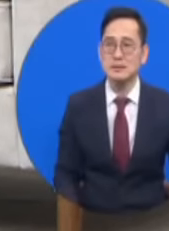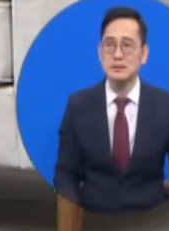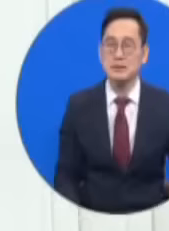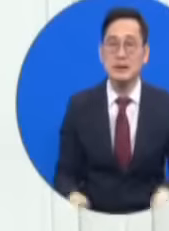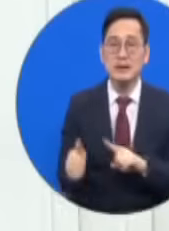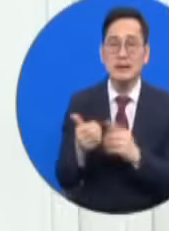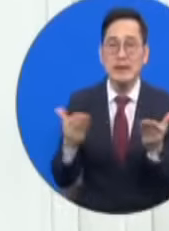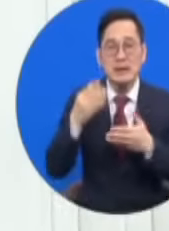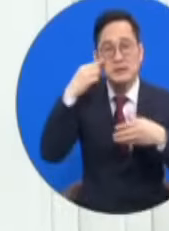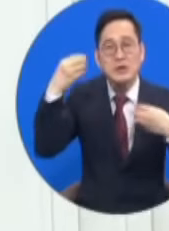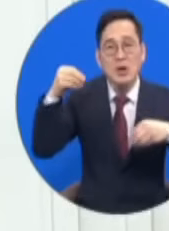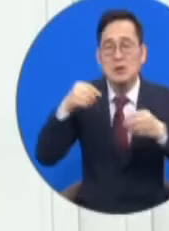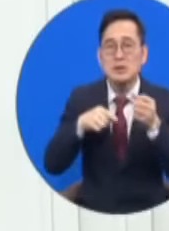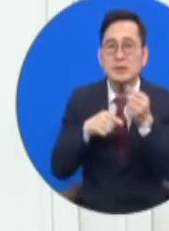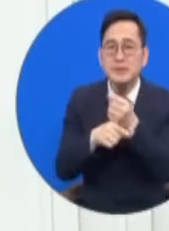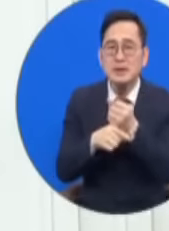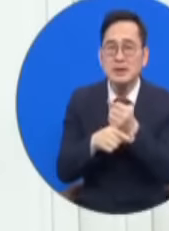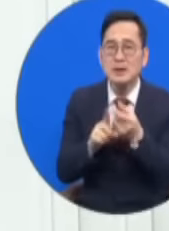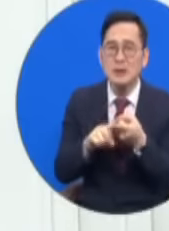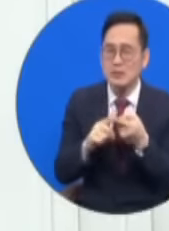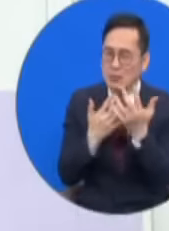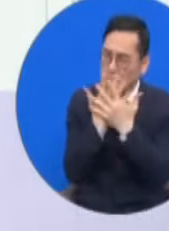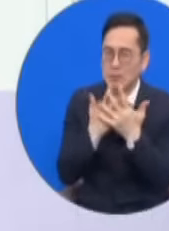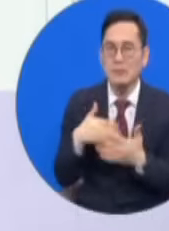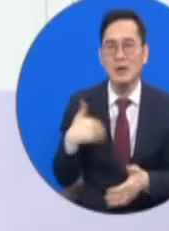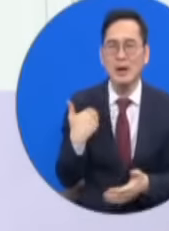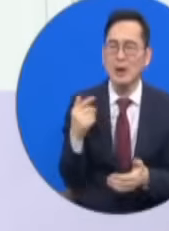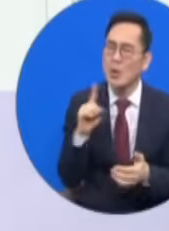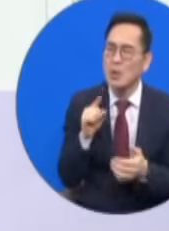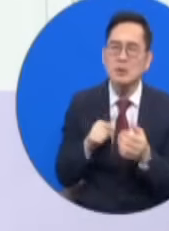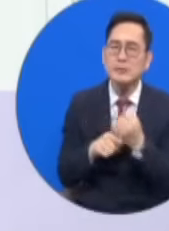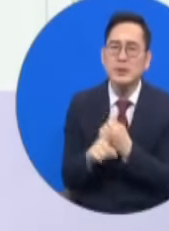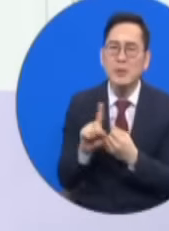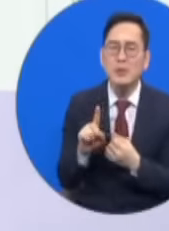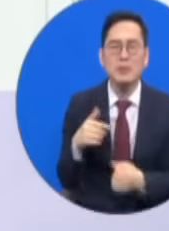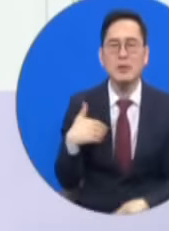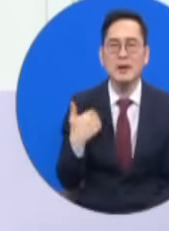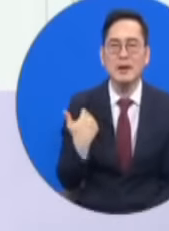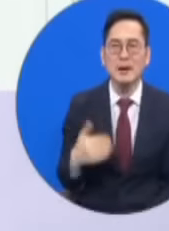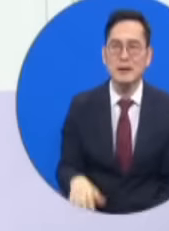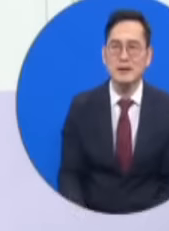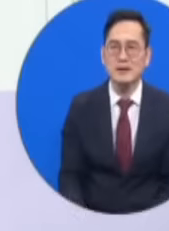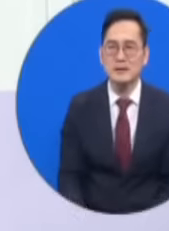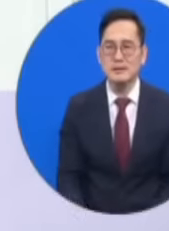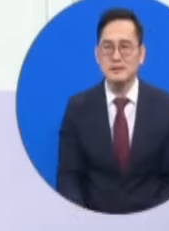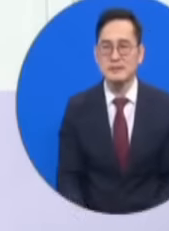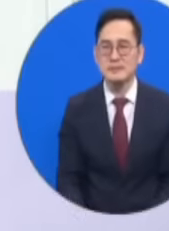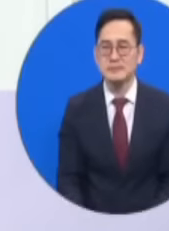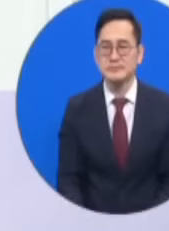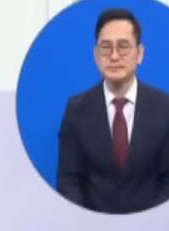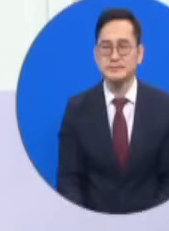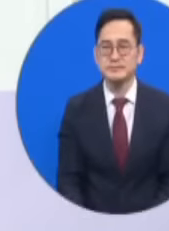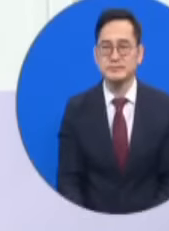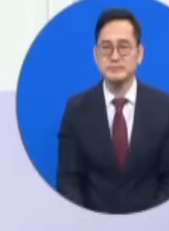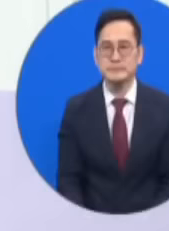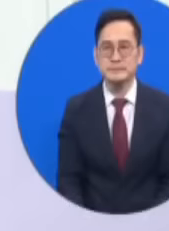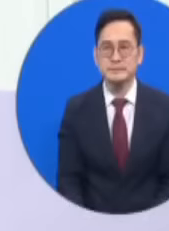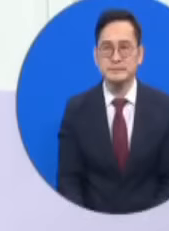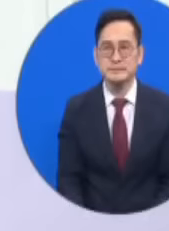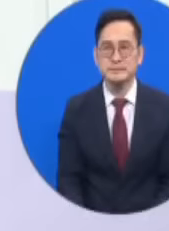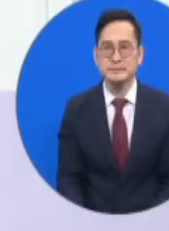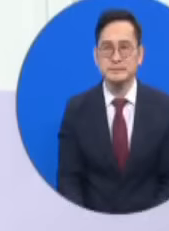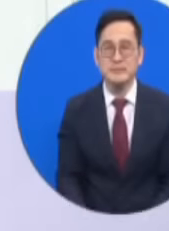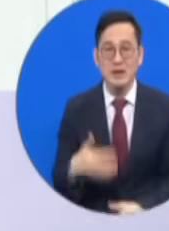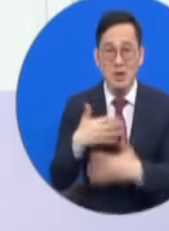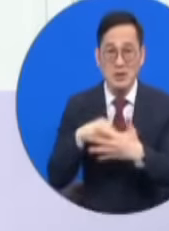그러니까 이제 일하는 척했는가 앵커께서 다 이야기하셨지만 어떤 의미에서 한 건지 저 짧은 영상만 가지고는 해석하기 불가능하다. 저게 영상만 보더라도